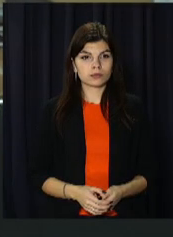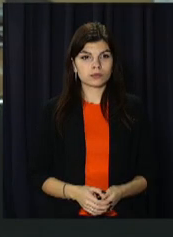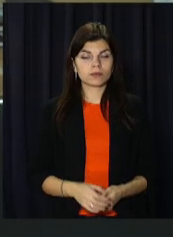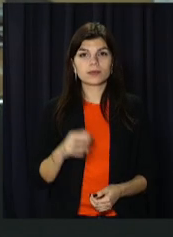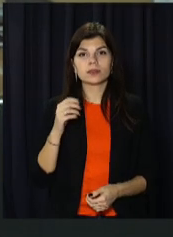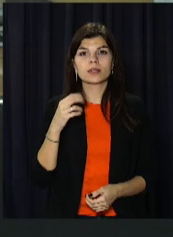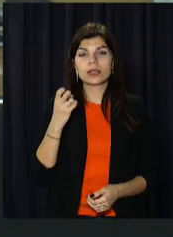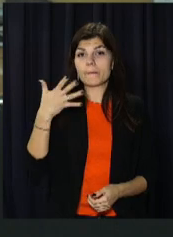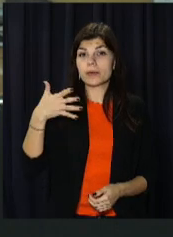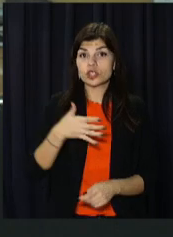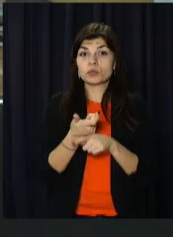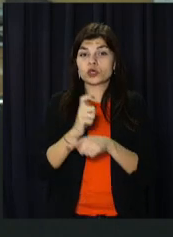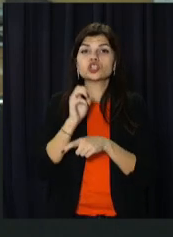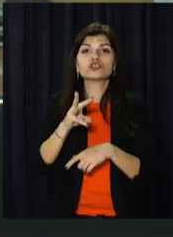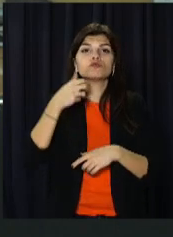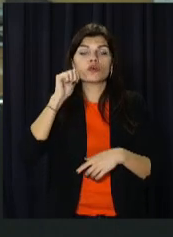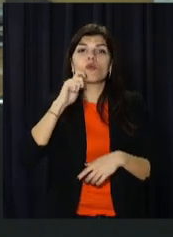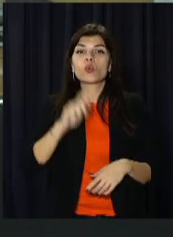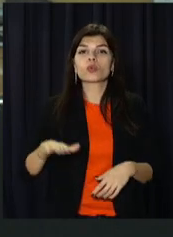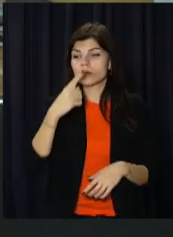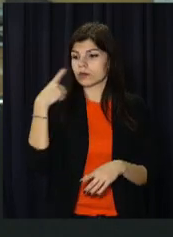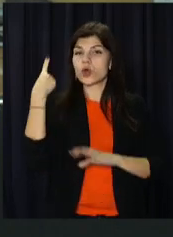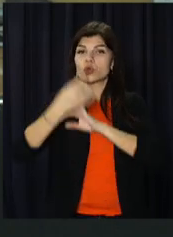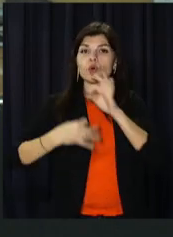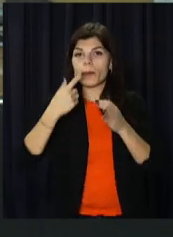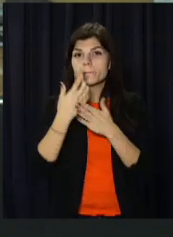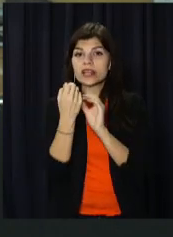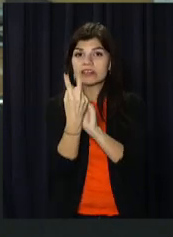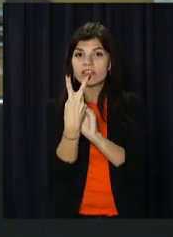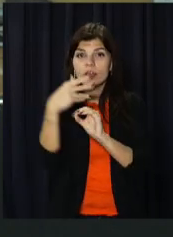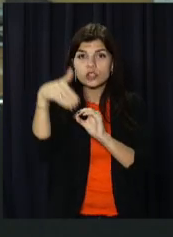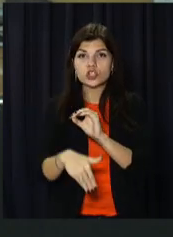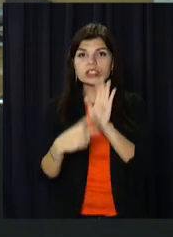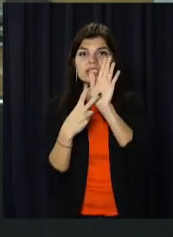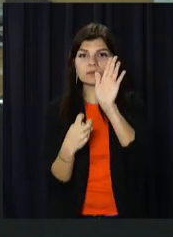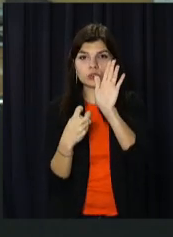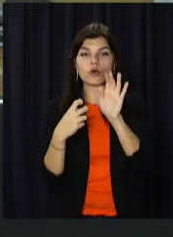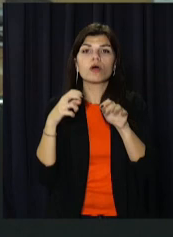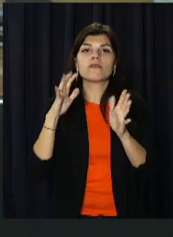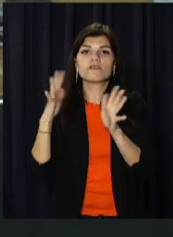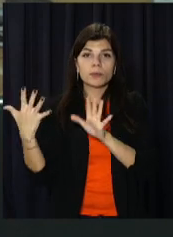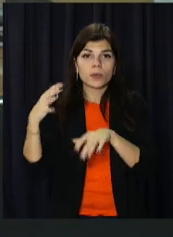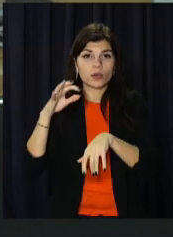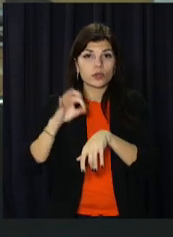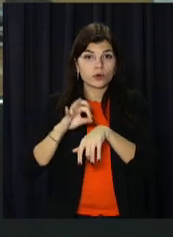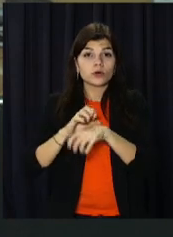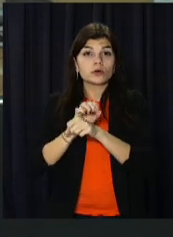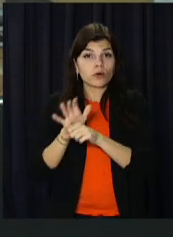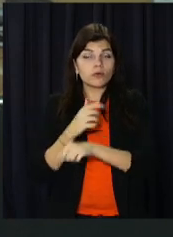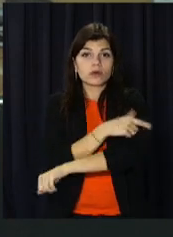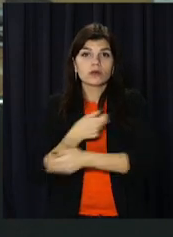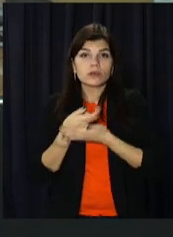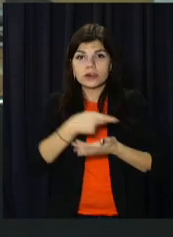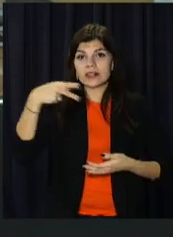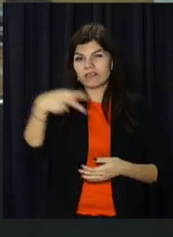На 5 тисяч більше, ніж вчора. В Україні минулої доби понад 12 700 нових випадків ковід. Госпіталізували